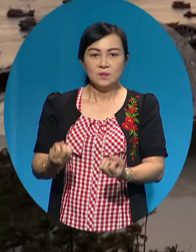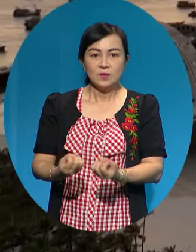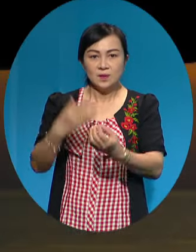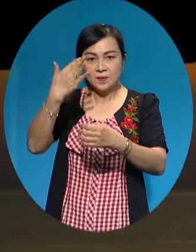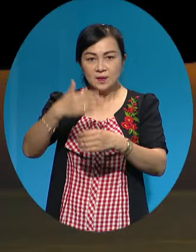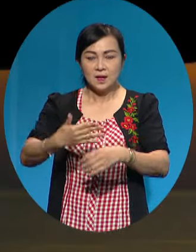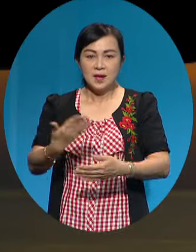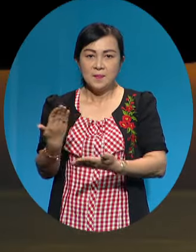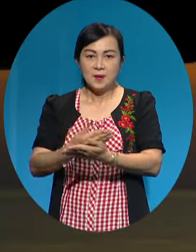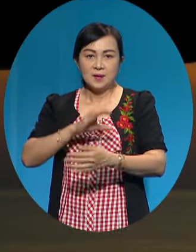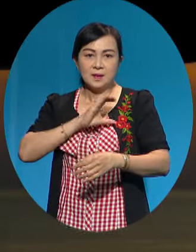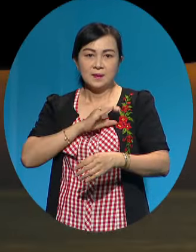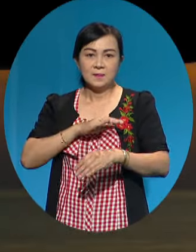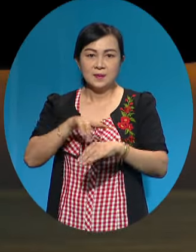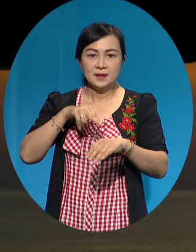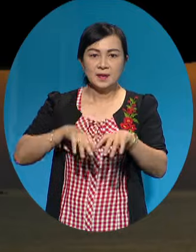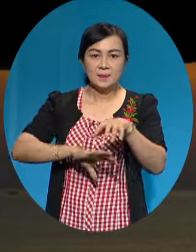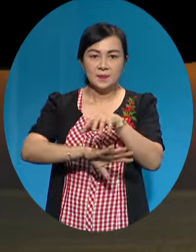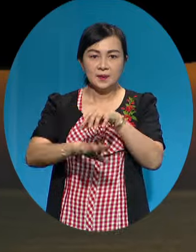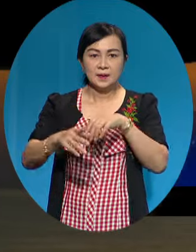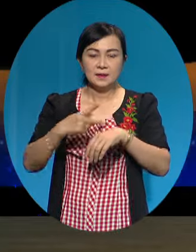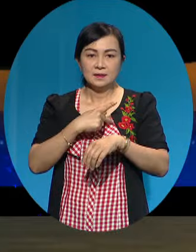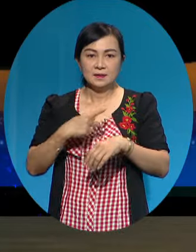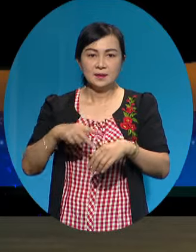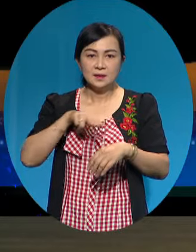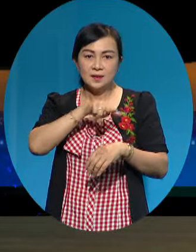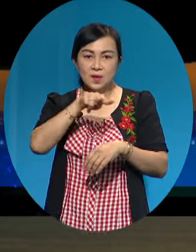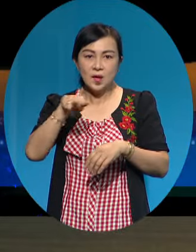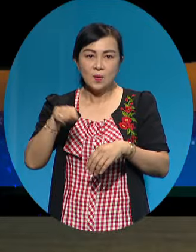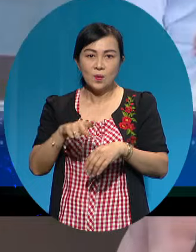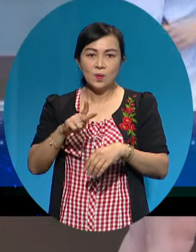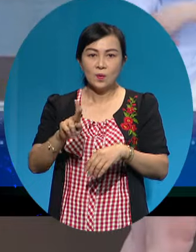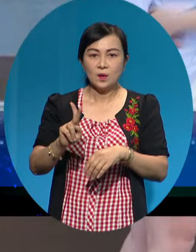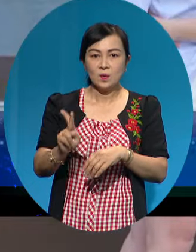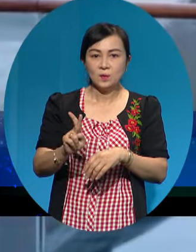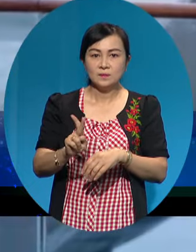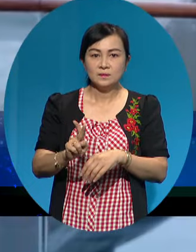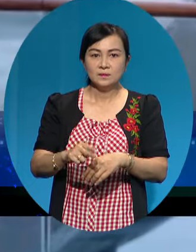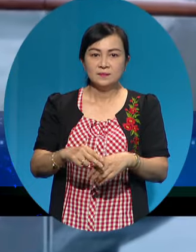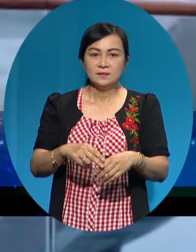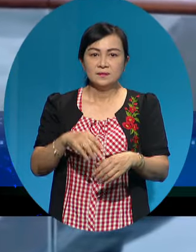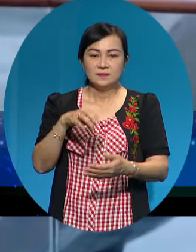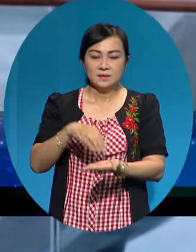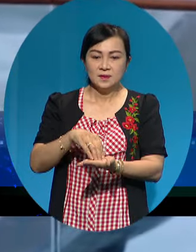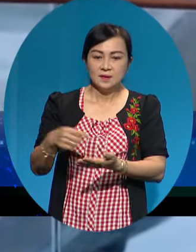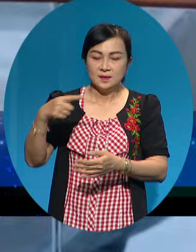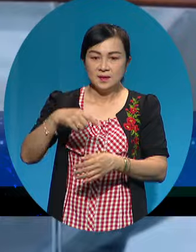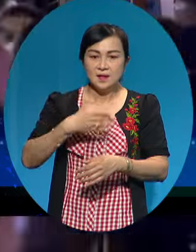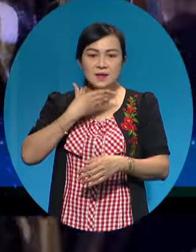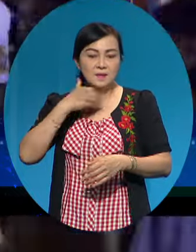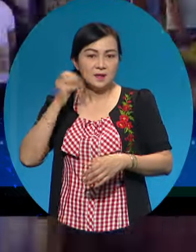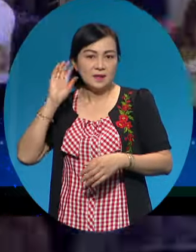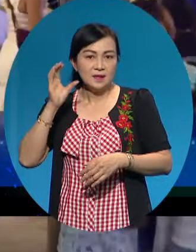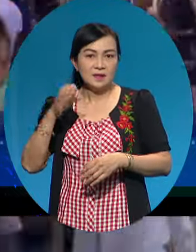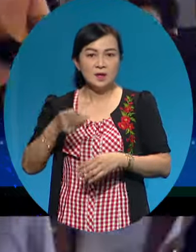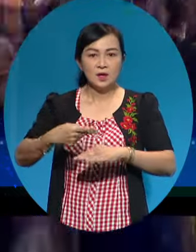mới đẳng cấp, đặc biệt là phía Nam đảo. Du khách rất thích thú với việc tham quan thị trấn Hoàng Hôn, nơi đang được mệnh danh là điểm đến đặc sắc của thế giới,